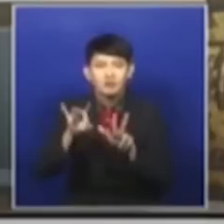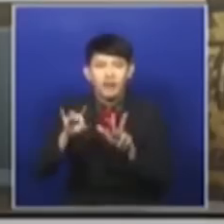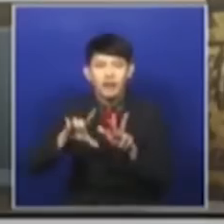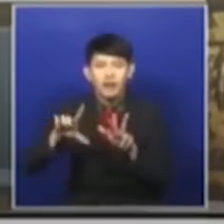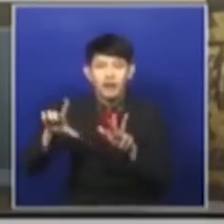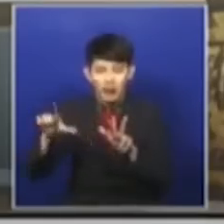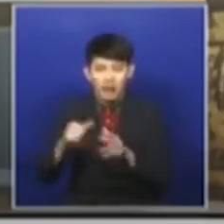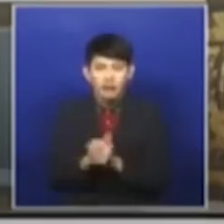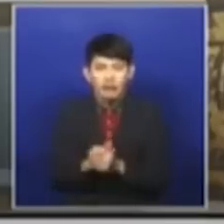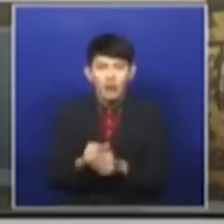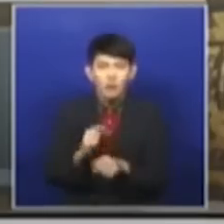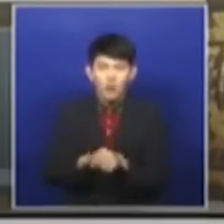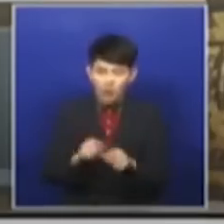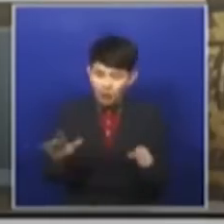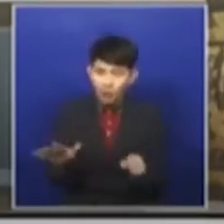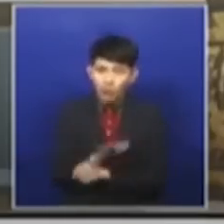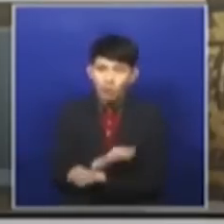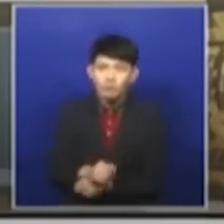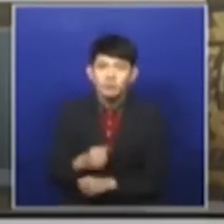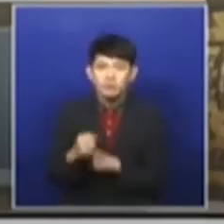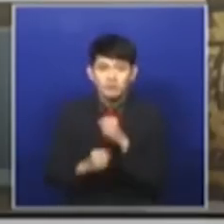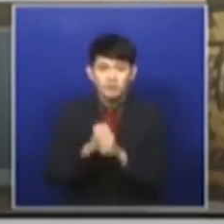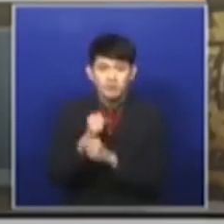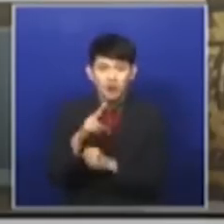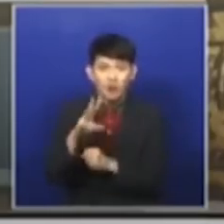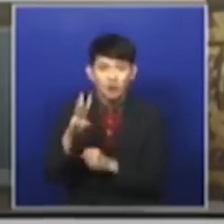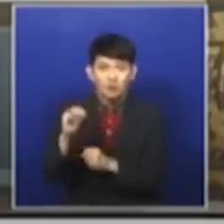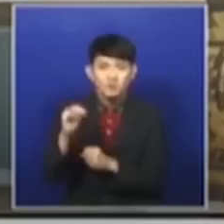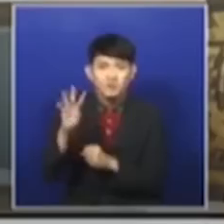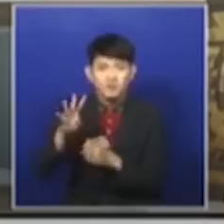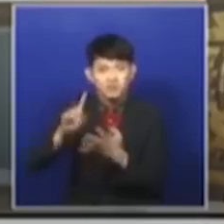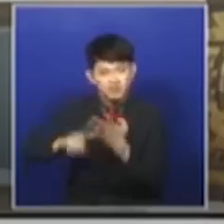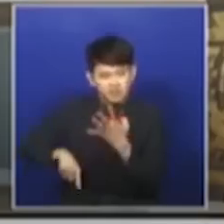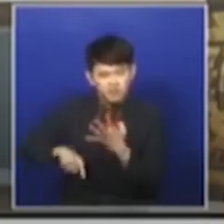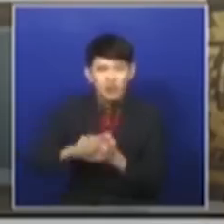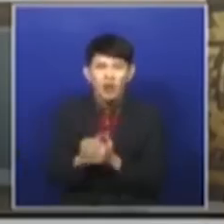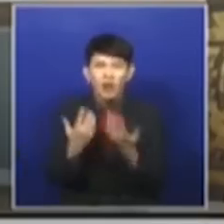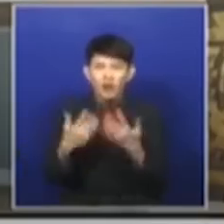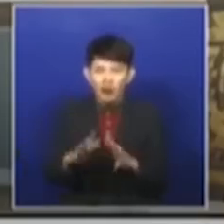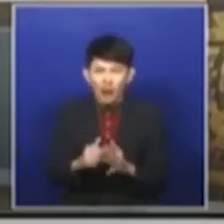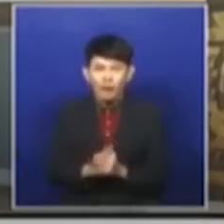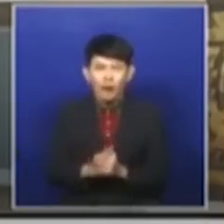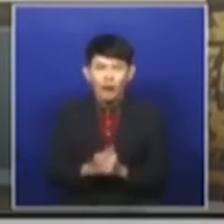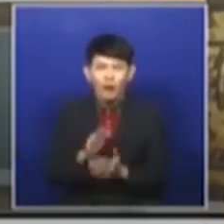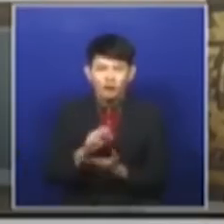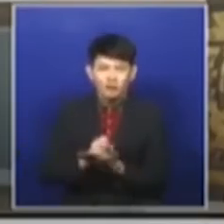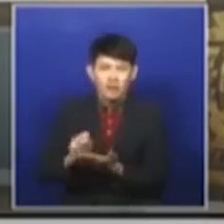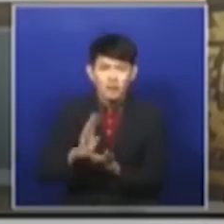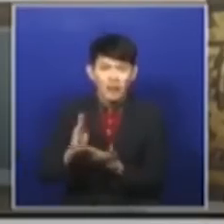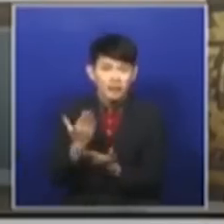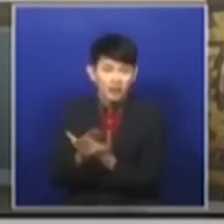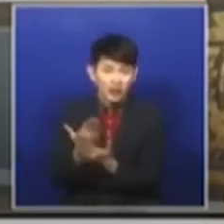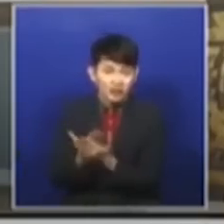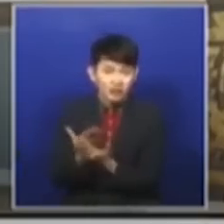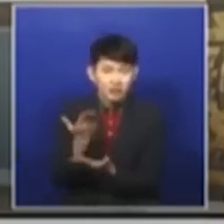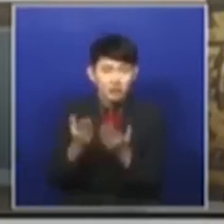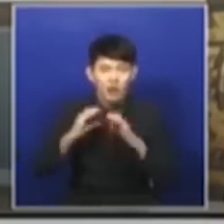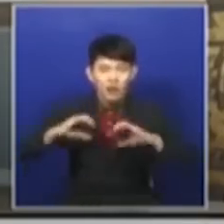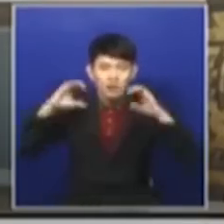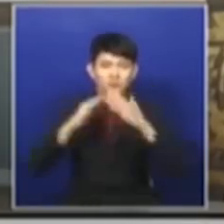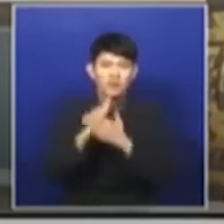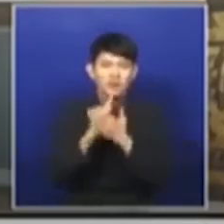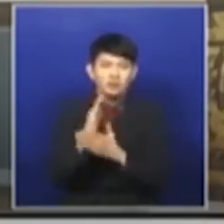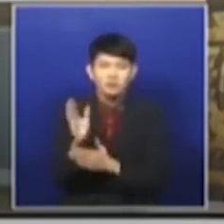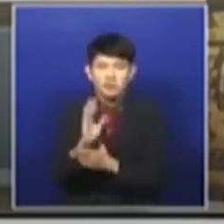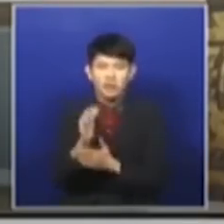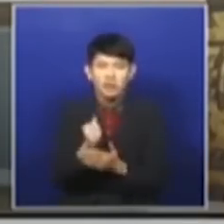าทครบกำหนดไขถอนในสิ้นปี 2564และไม่ใช่ตราสารหนี้ของสถาบันการเงินและรัฐวิสาหกิจร